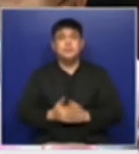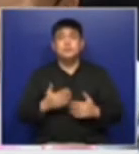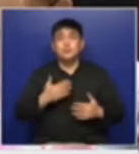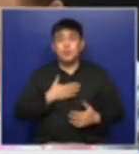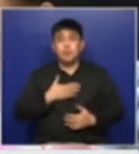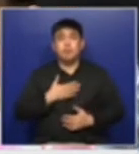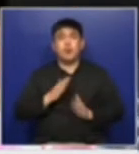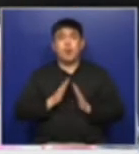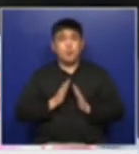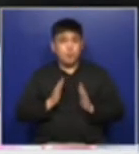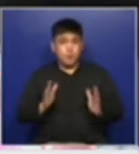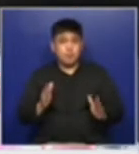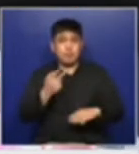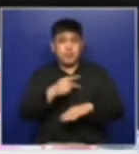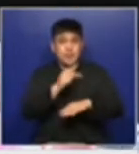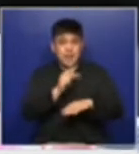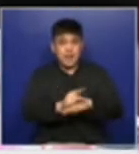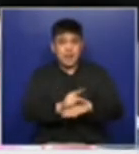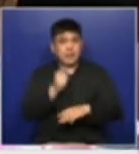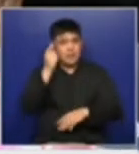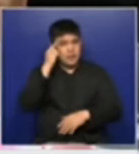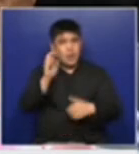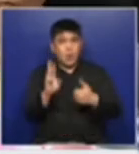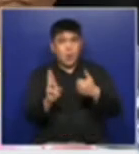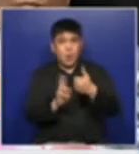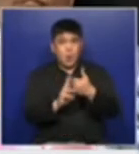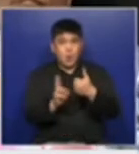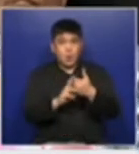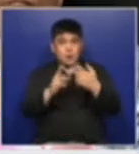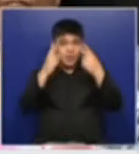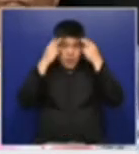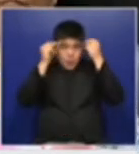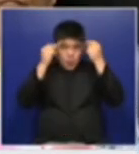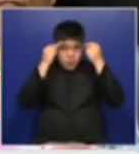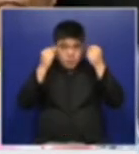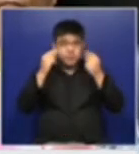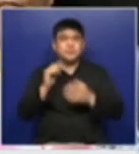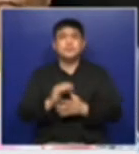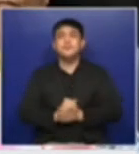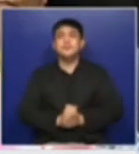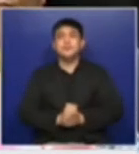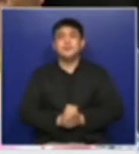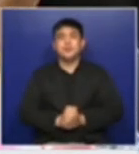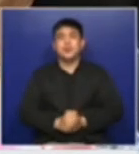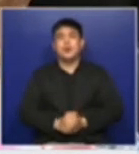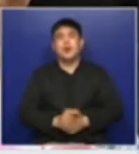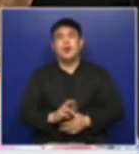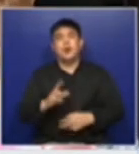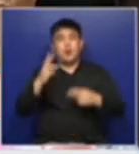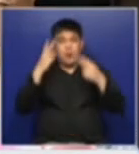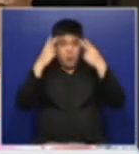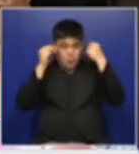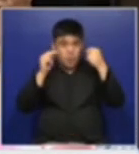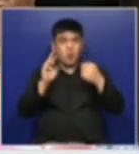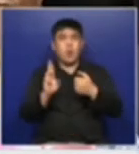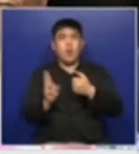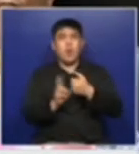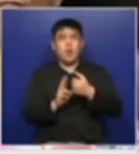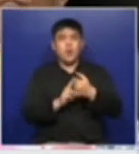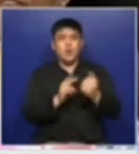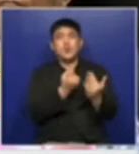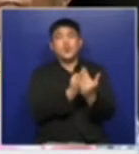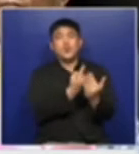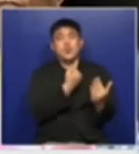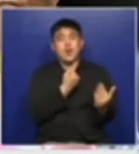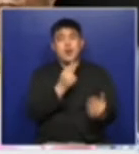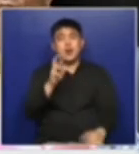ขอบคุณผ่านท่านประธานไปยังท่านรองนายกรัฐมนตรีนะครับท่านรองวิษณุเครืองามที่ได้เป็นตัวแทนคณ